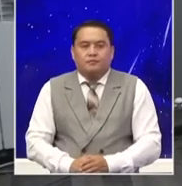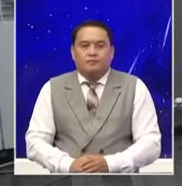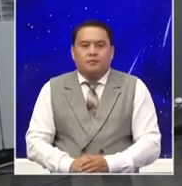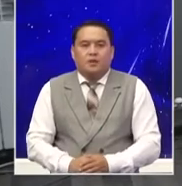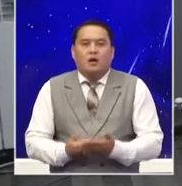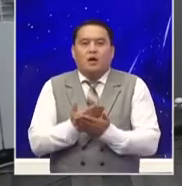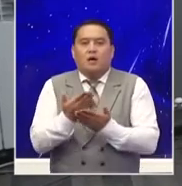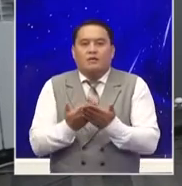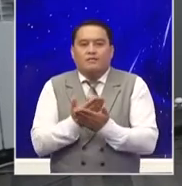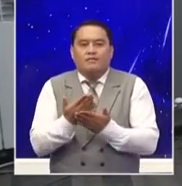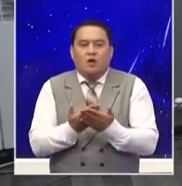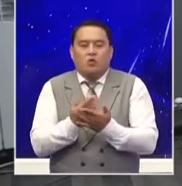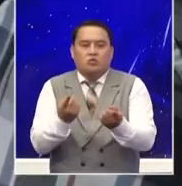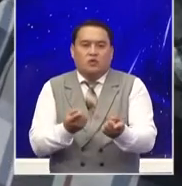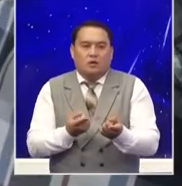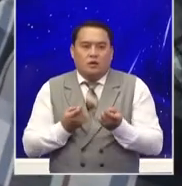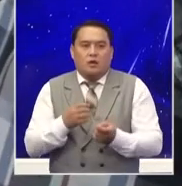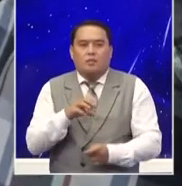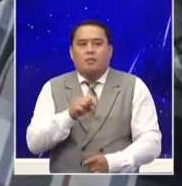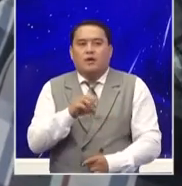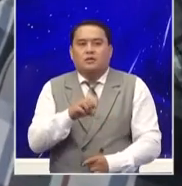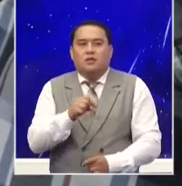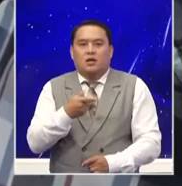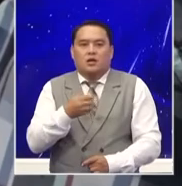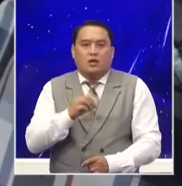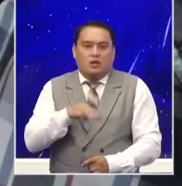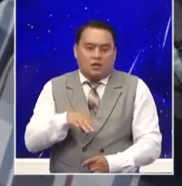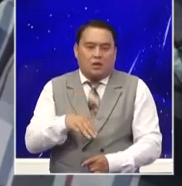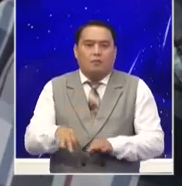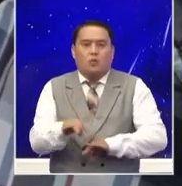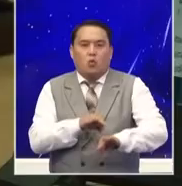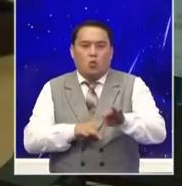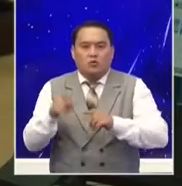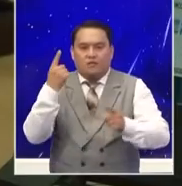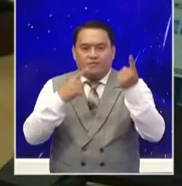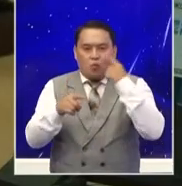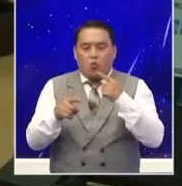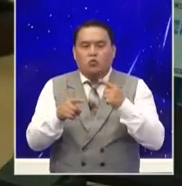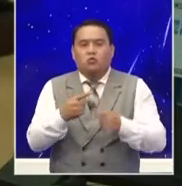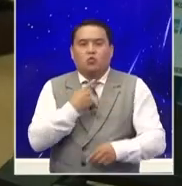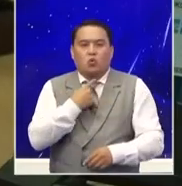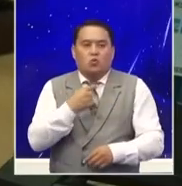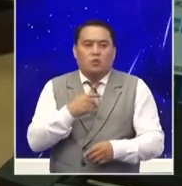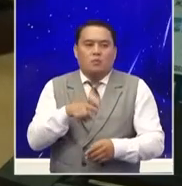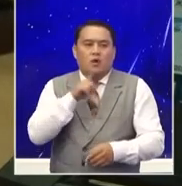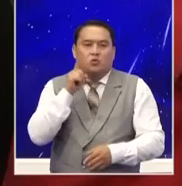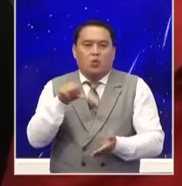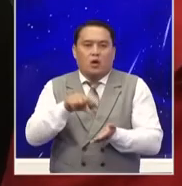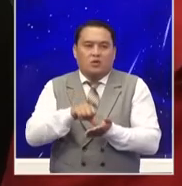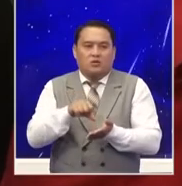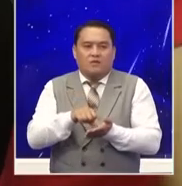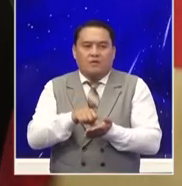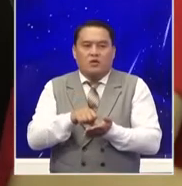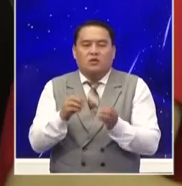были созданы редактором сайта «Массагет» Тамирис Ескали. В творческом процессе по озвучке фильма участвовал молодой актер Шамшидин